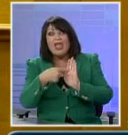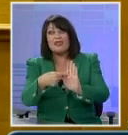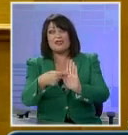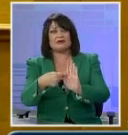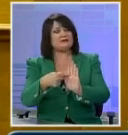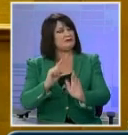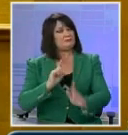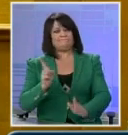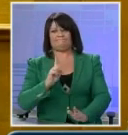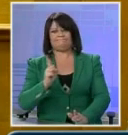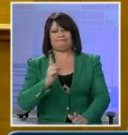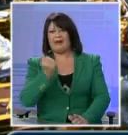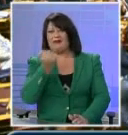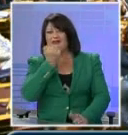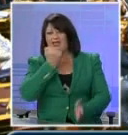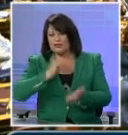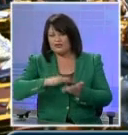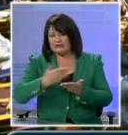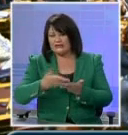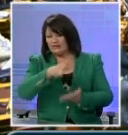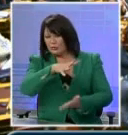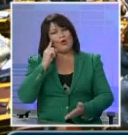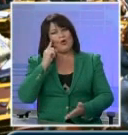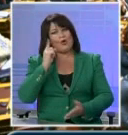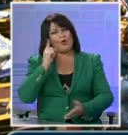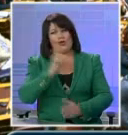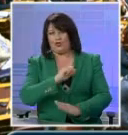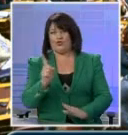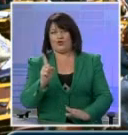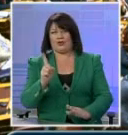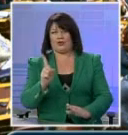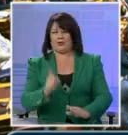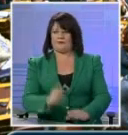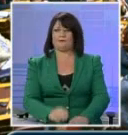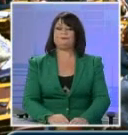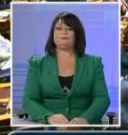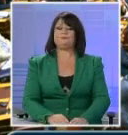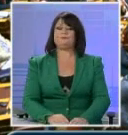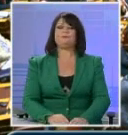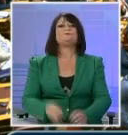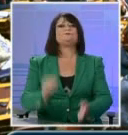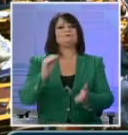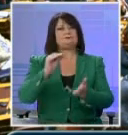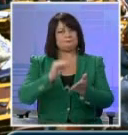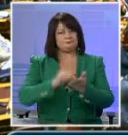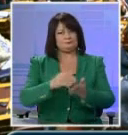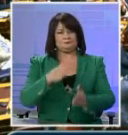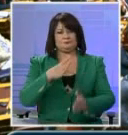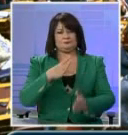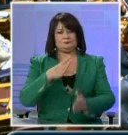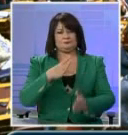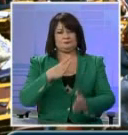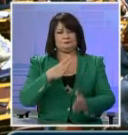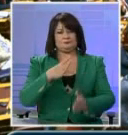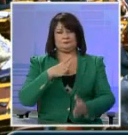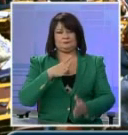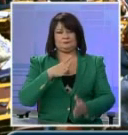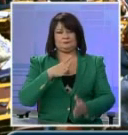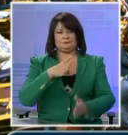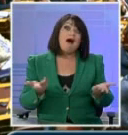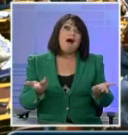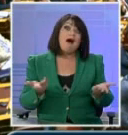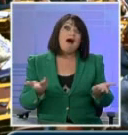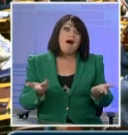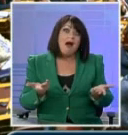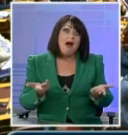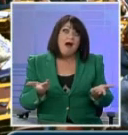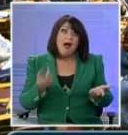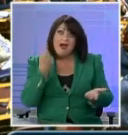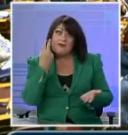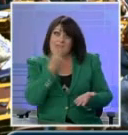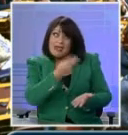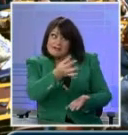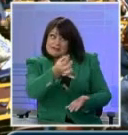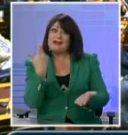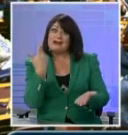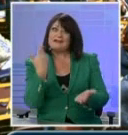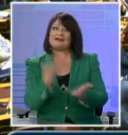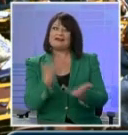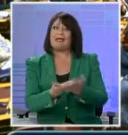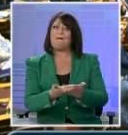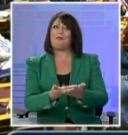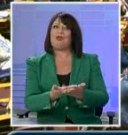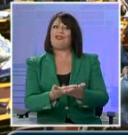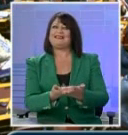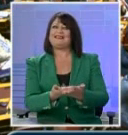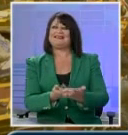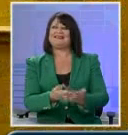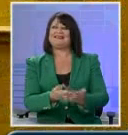ακόμη να υπογραμμίσω. Α, το επιβεβαιώνεται. Μπράβο. Ακριβώς αυτή είναι η διαφορά. Λοιπόν, αφού δεν είναι ψέματα, 7 μήνες